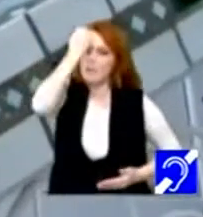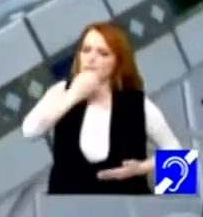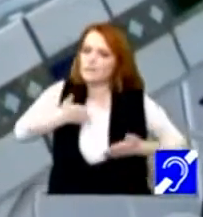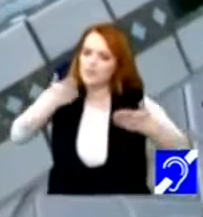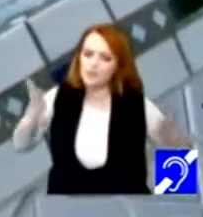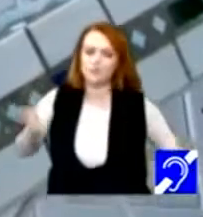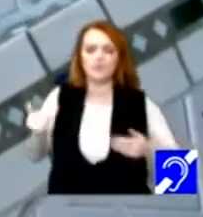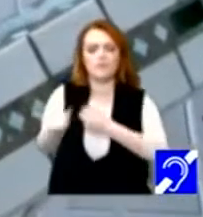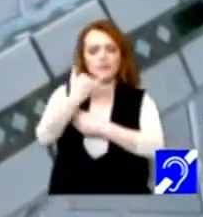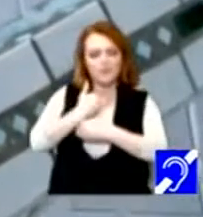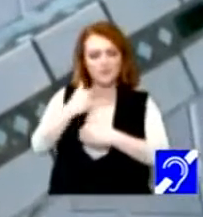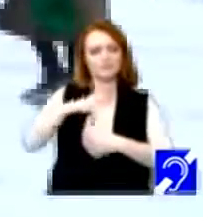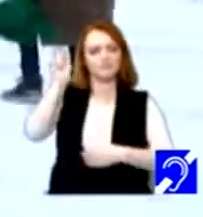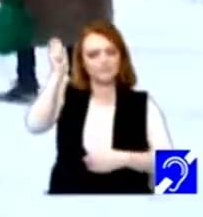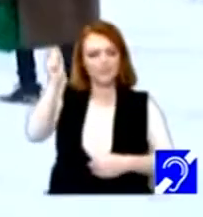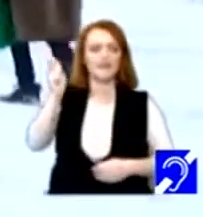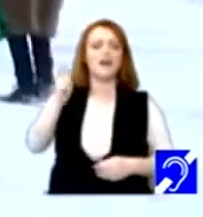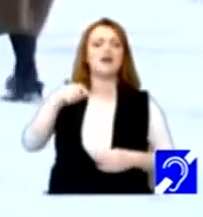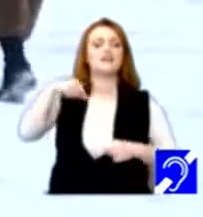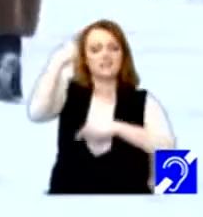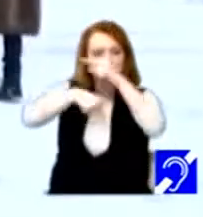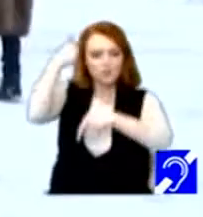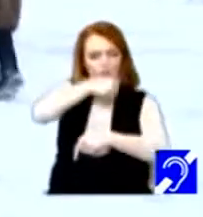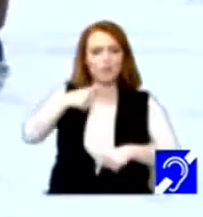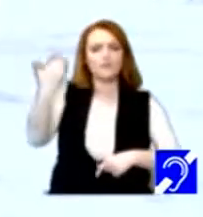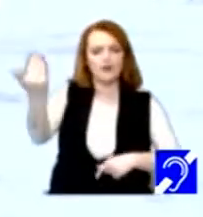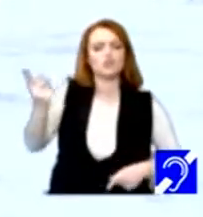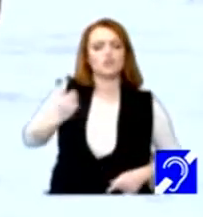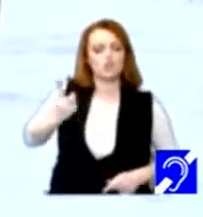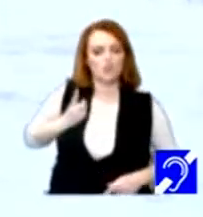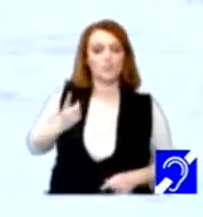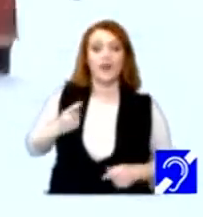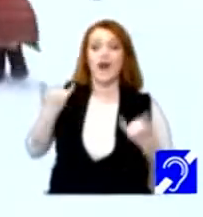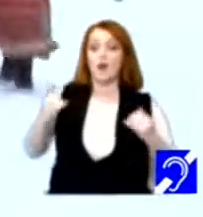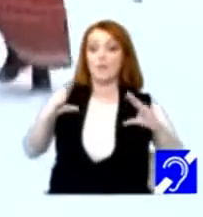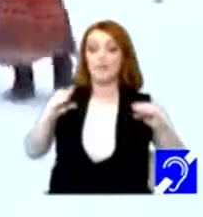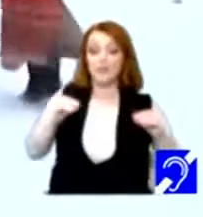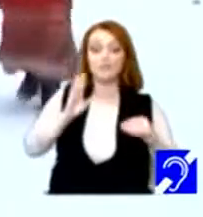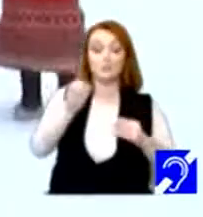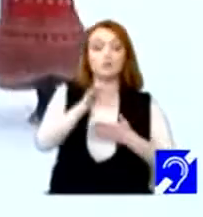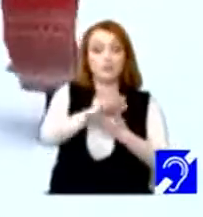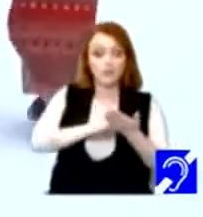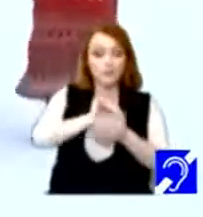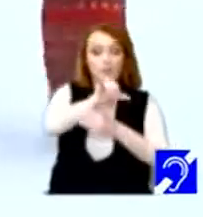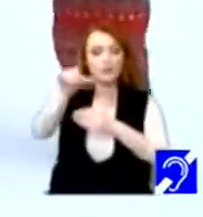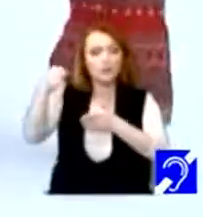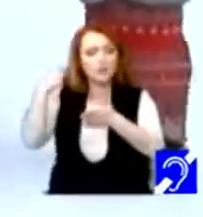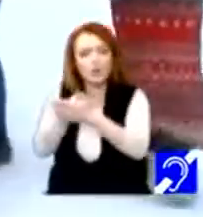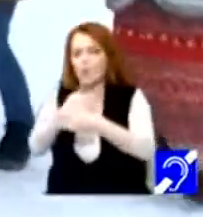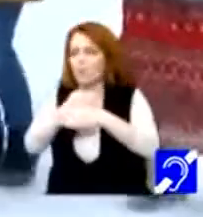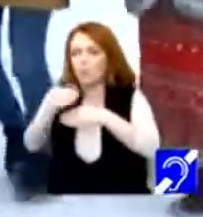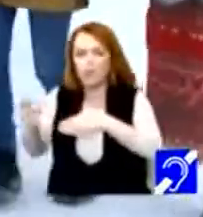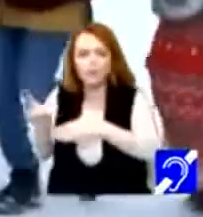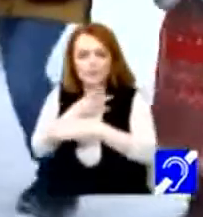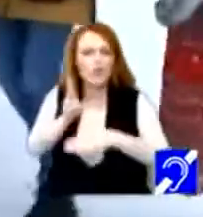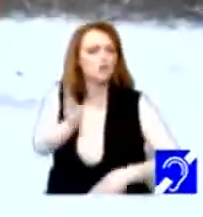pentru urare. Vă așteptăm și la anul. Cetele de colindători continuă să meargă în această seară din casă în casă până noaptea târziu pentru a